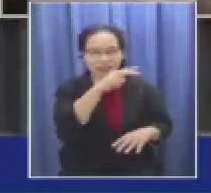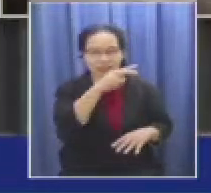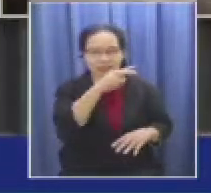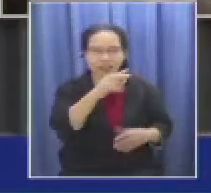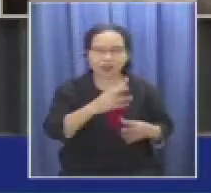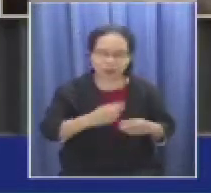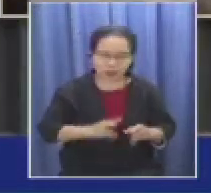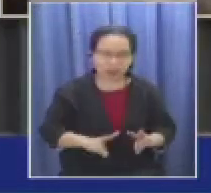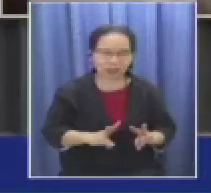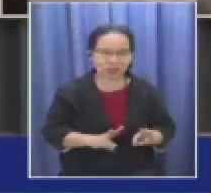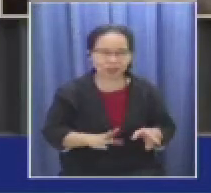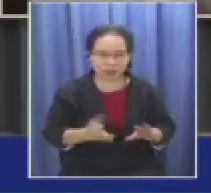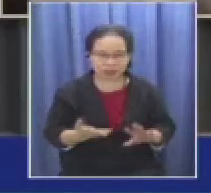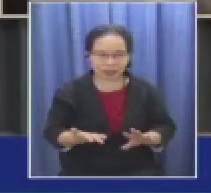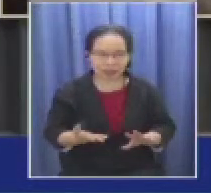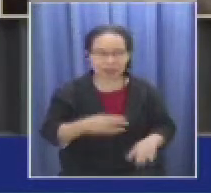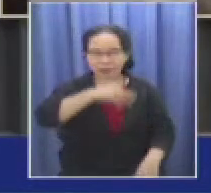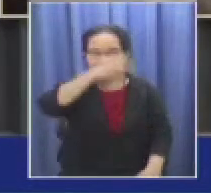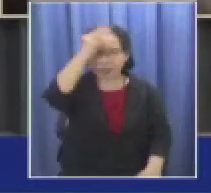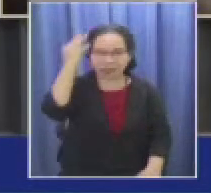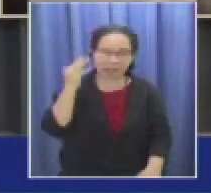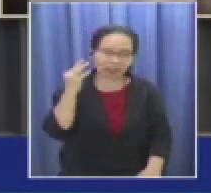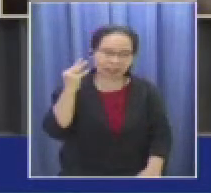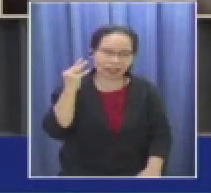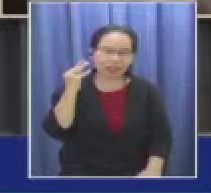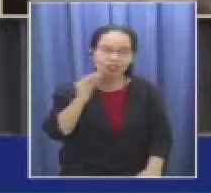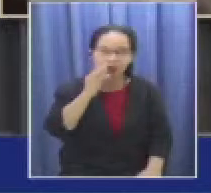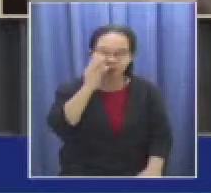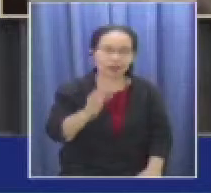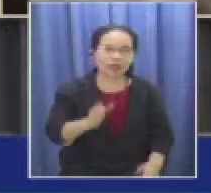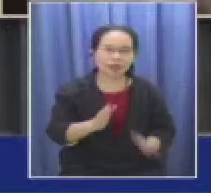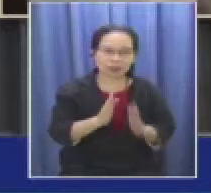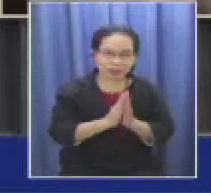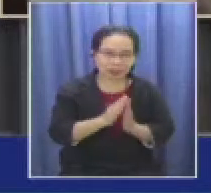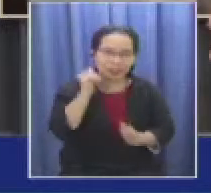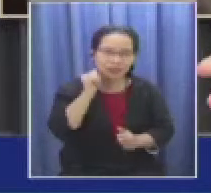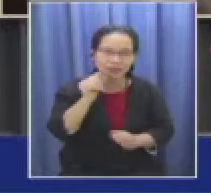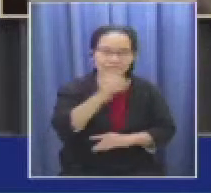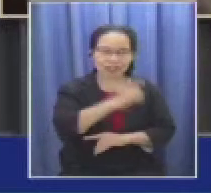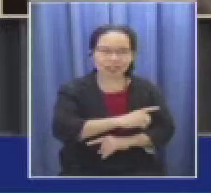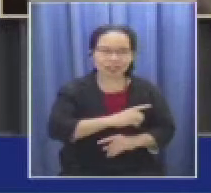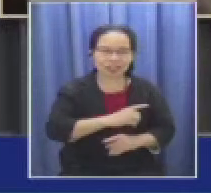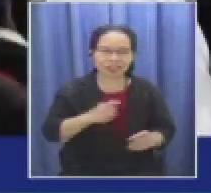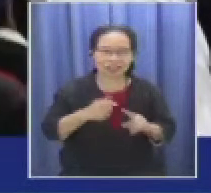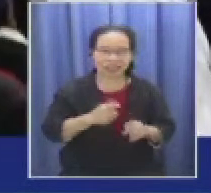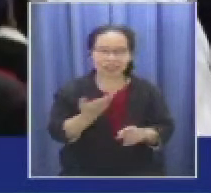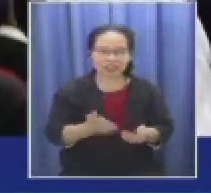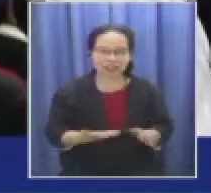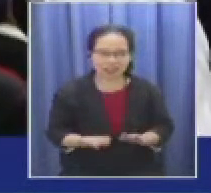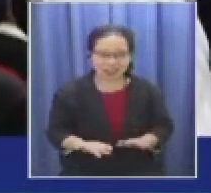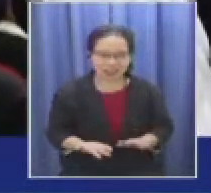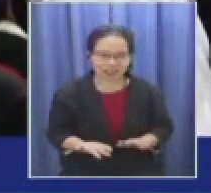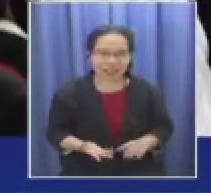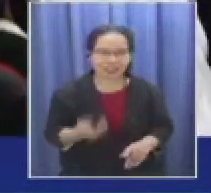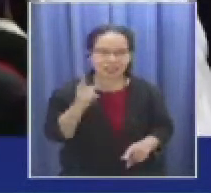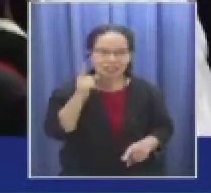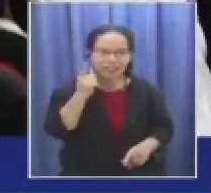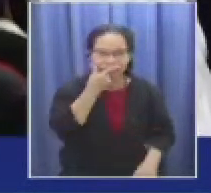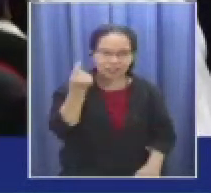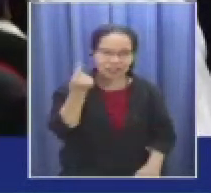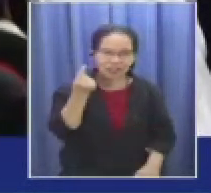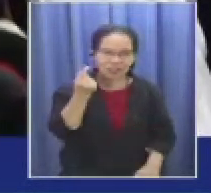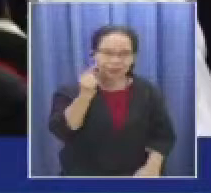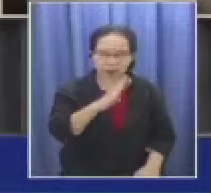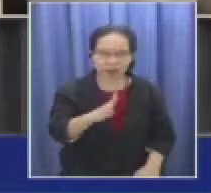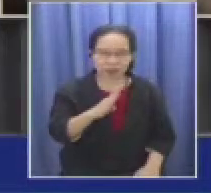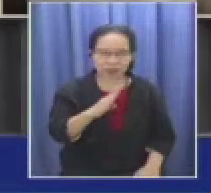nnɛ akɔ akɔpem wawuda amen nti Maria deɛ ɔno ɔte wɔn wanyɛ hwee empire nko an wɔbɛbɔ Maria wu onyampo